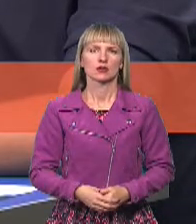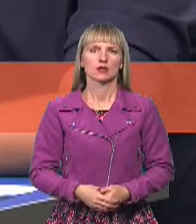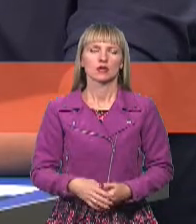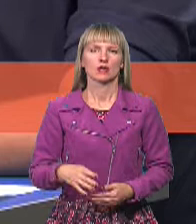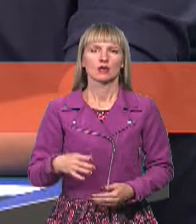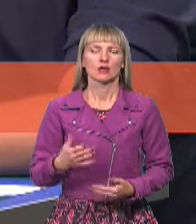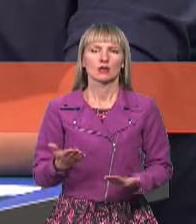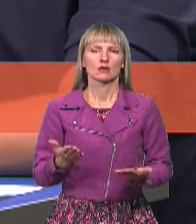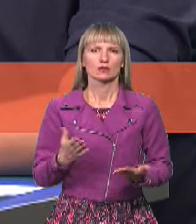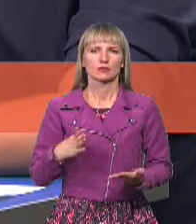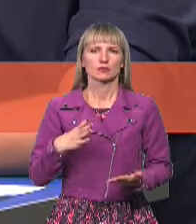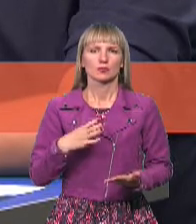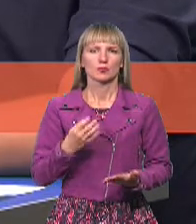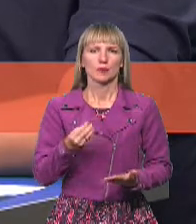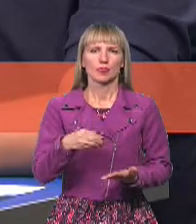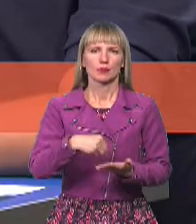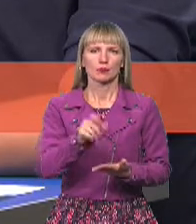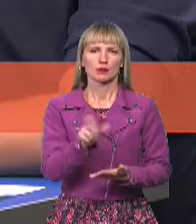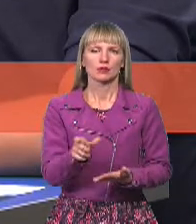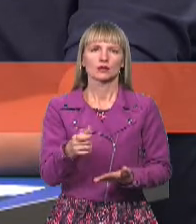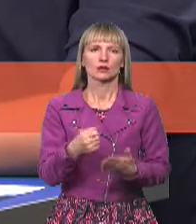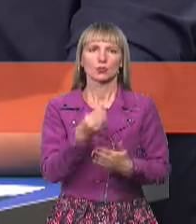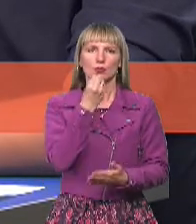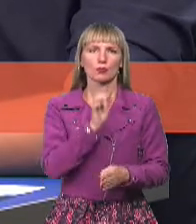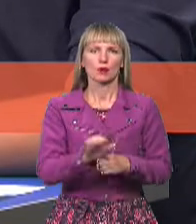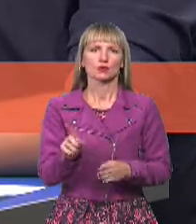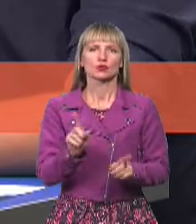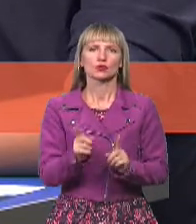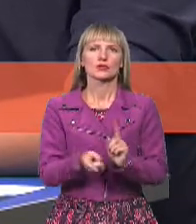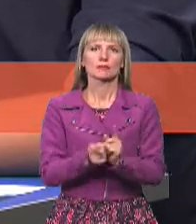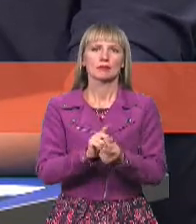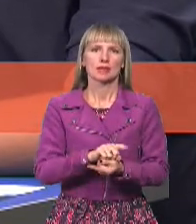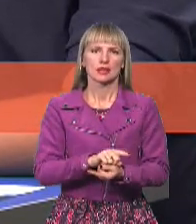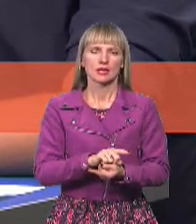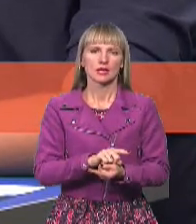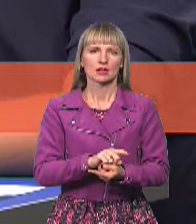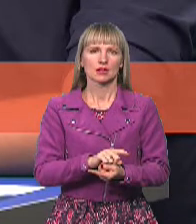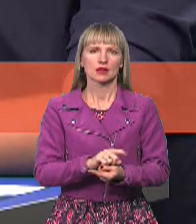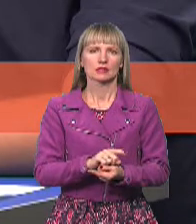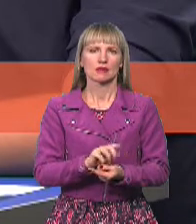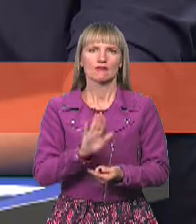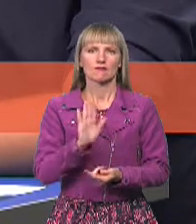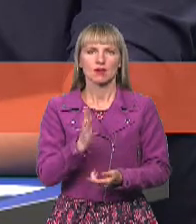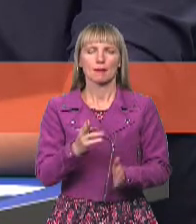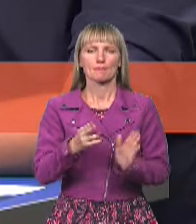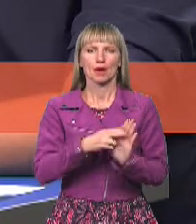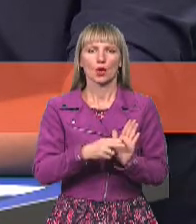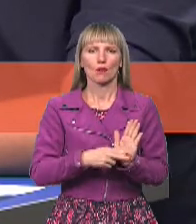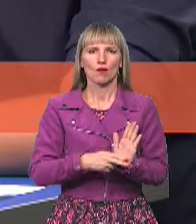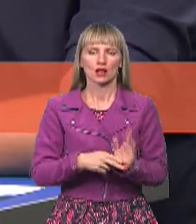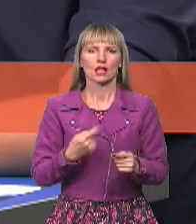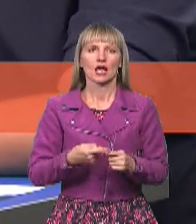інформацію для споживачів щодо харчових продуктів. Що саме змінилося в плані маркування? Этот